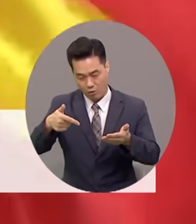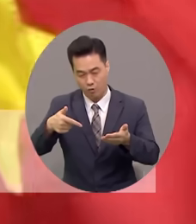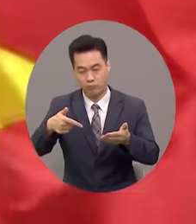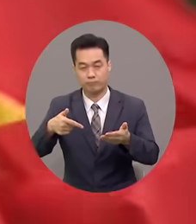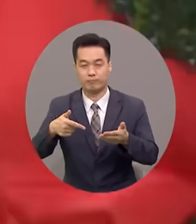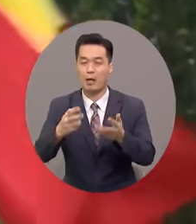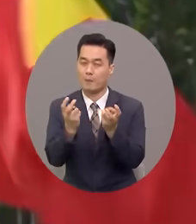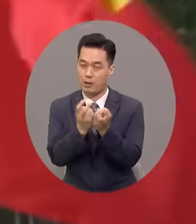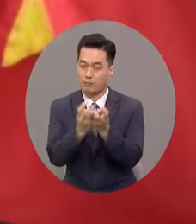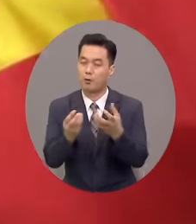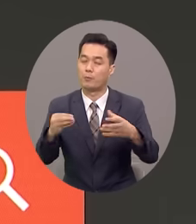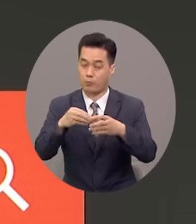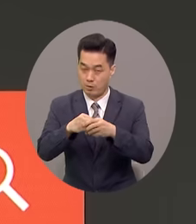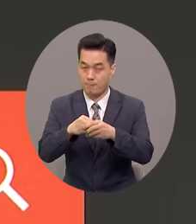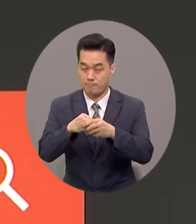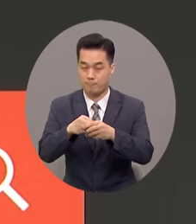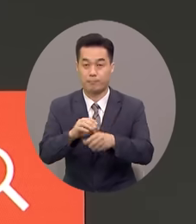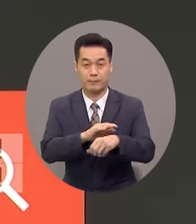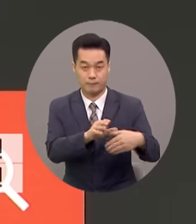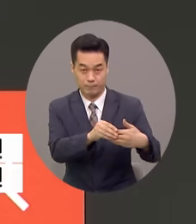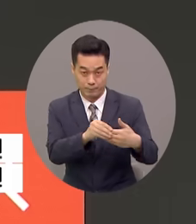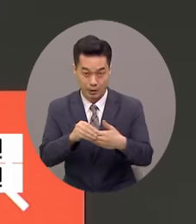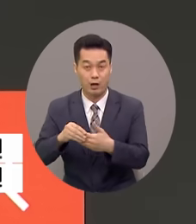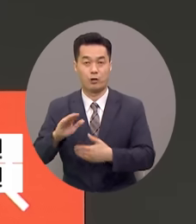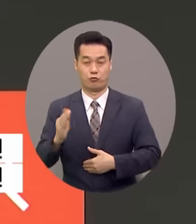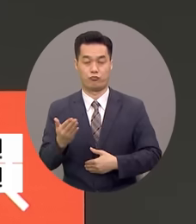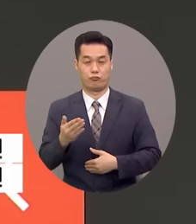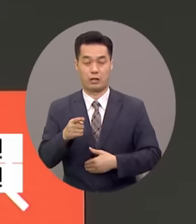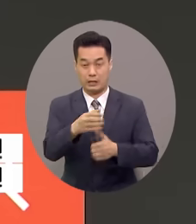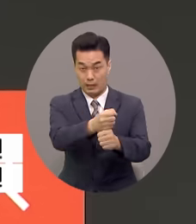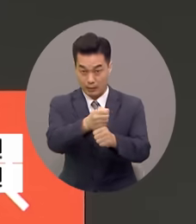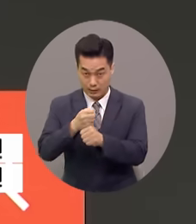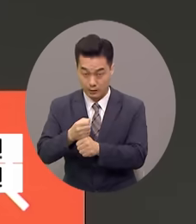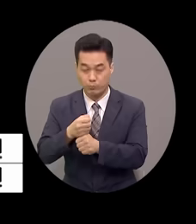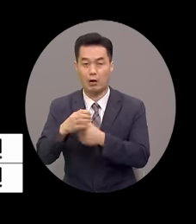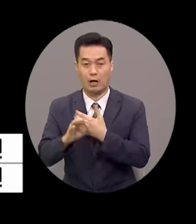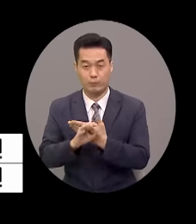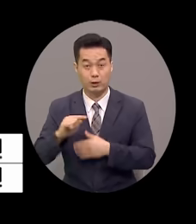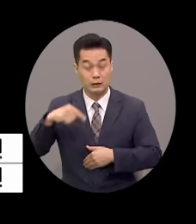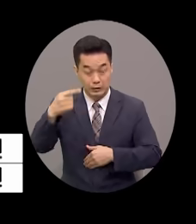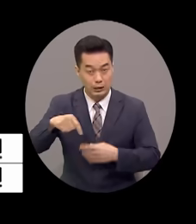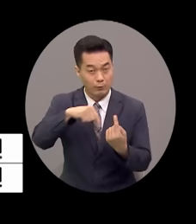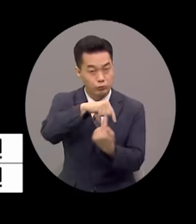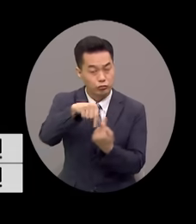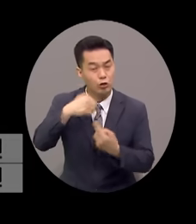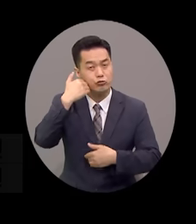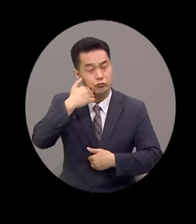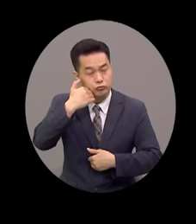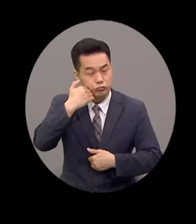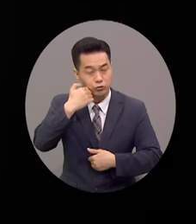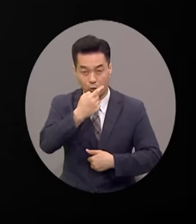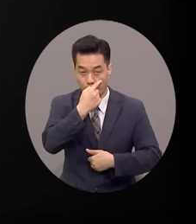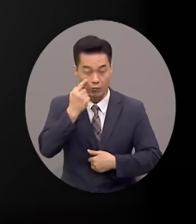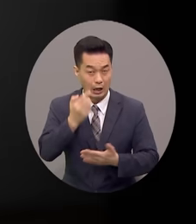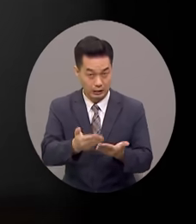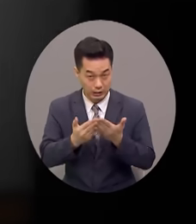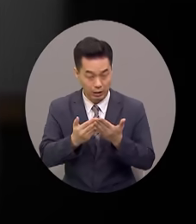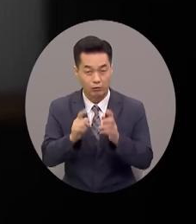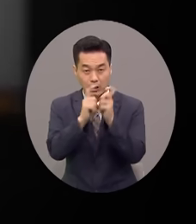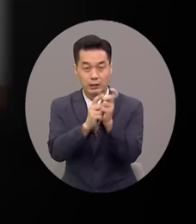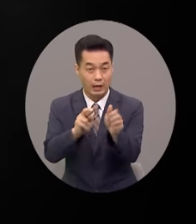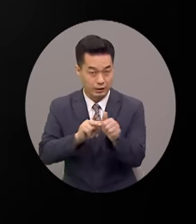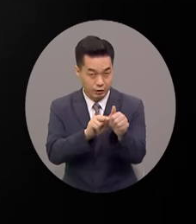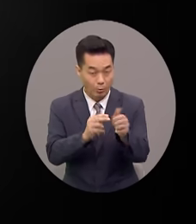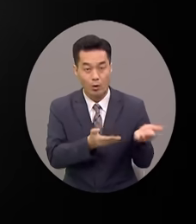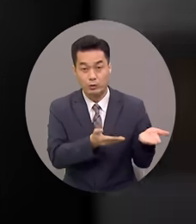코로나19격리프로토콜과같은조치를확정한후에이루어질것으로예상됩니다. 경찰은용의자를검거하는대로 추가 관계자를파악하고개인정보를제공한사람들에대한